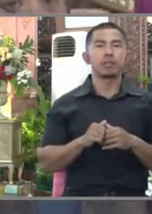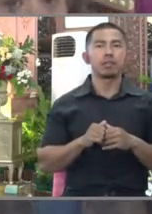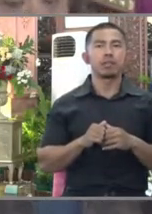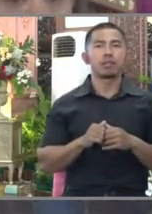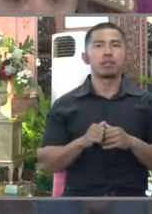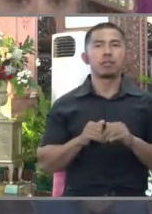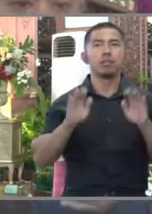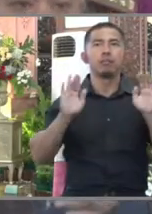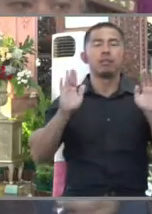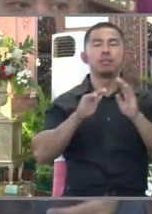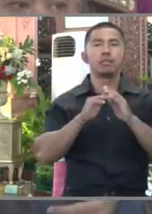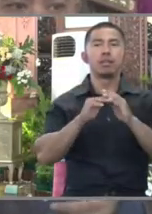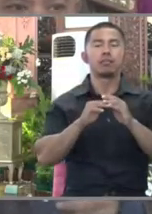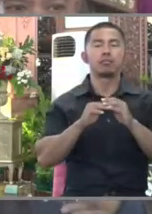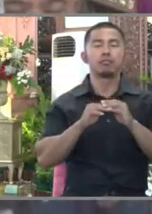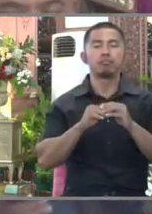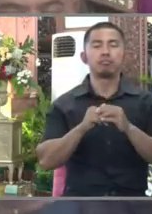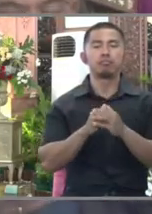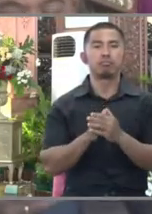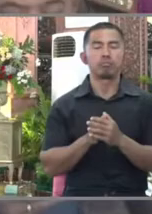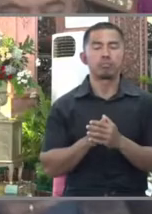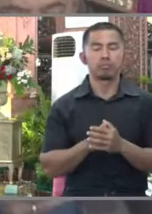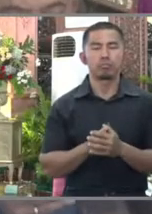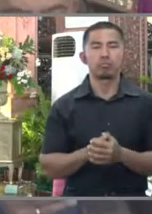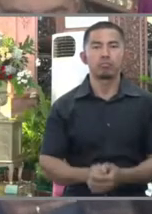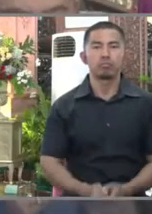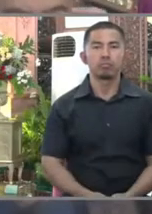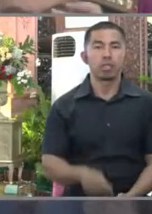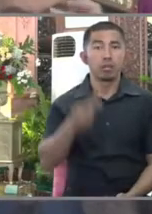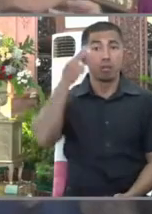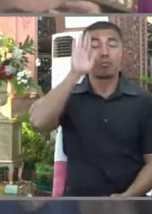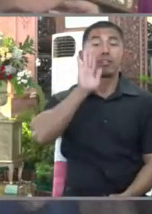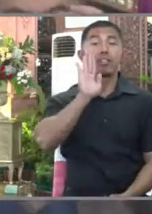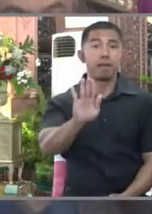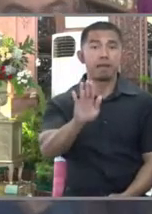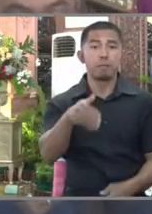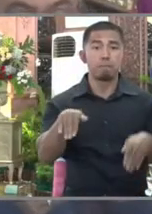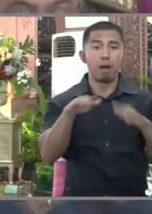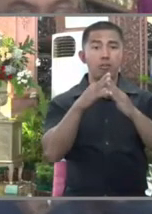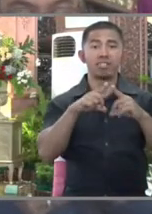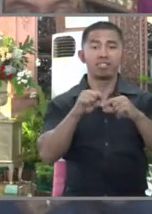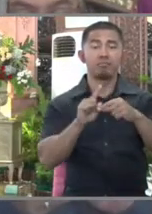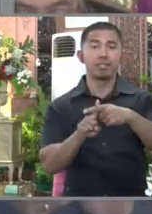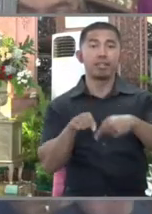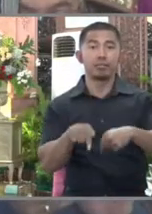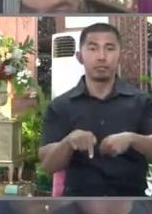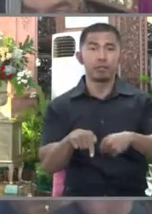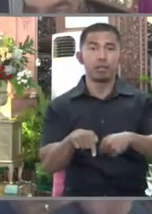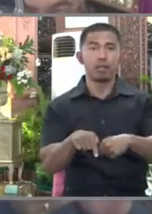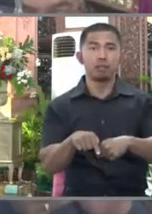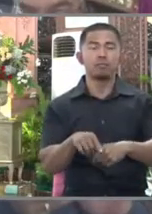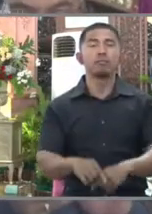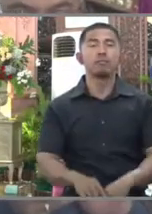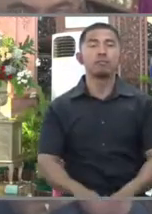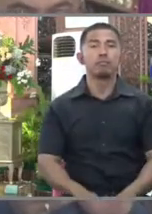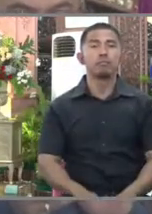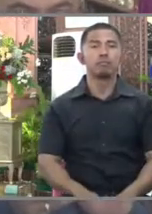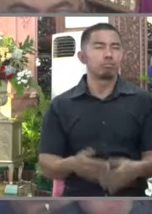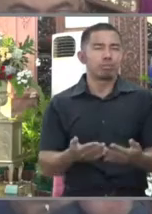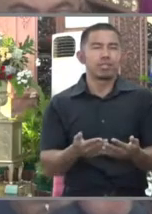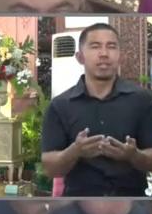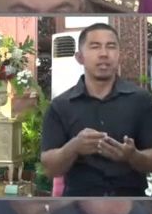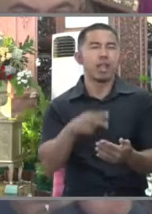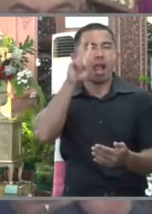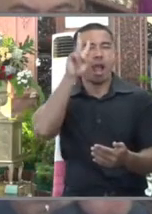kita laksanakan di ke depan, bahwa pembangunan di Jawa Tengah masih ada yang beberapa yang perlu